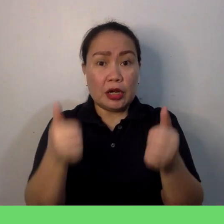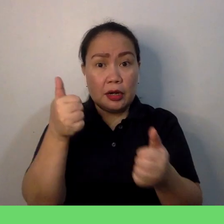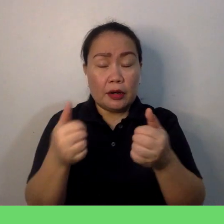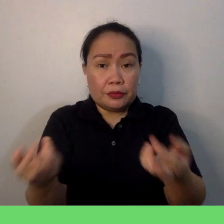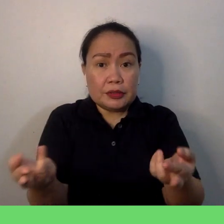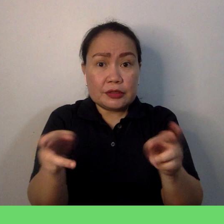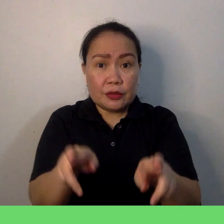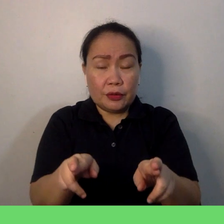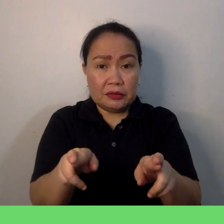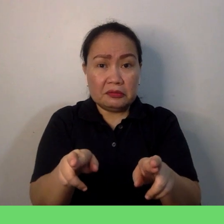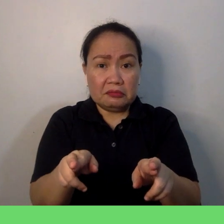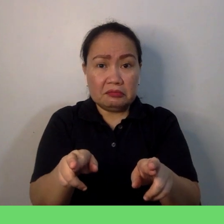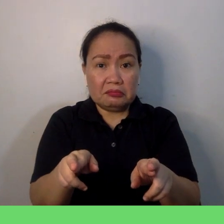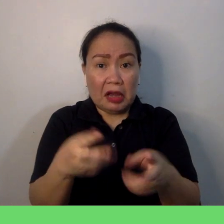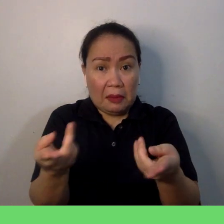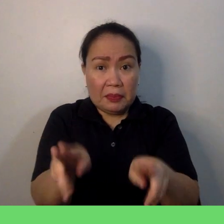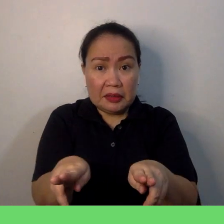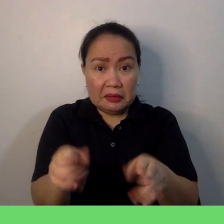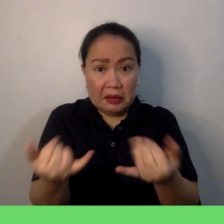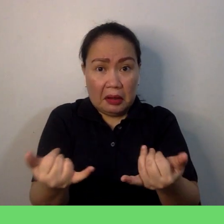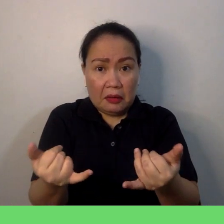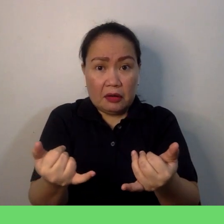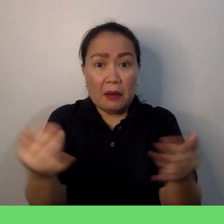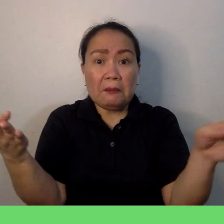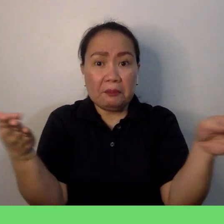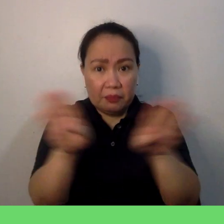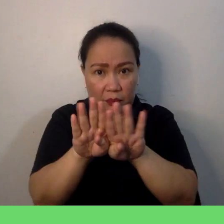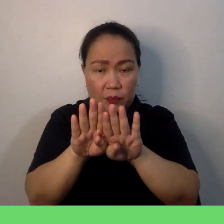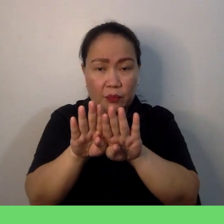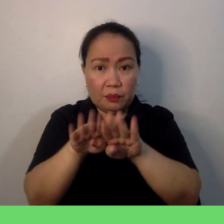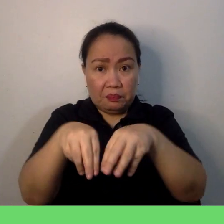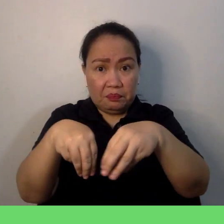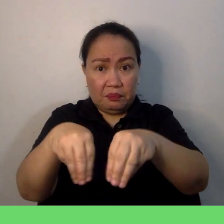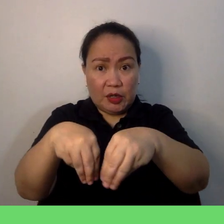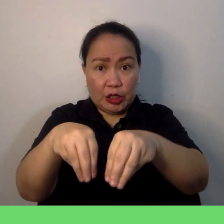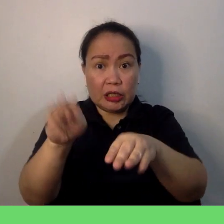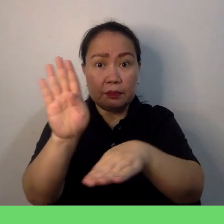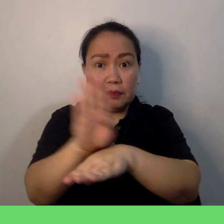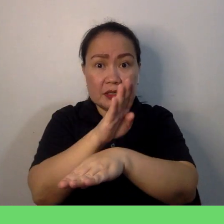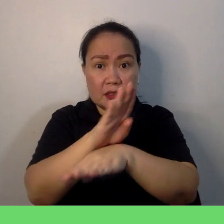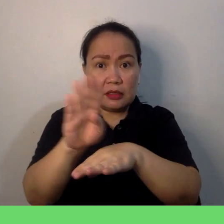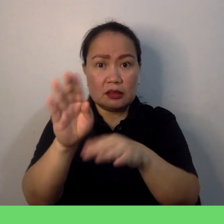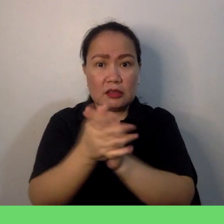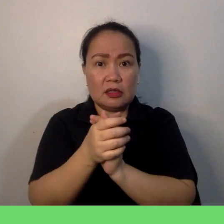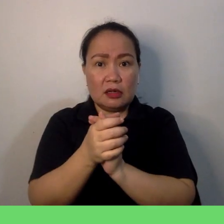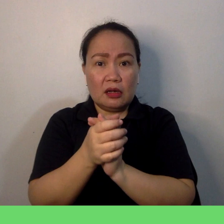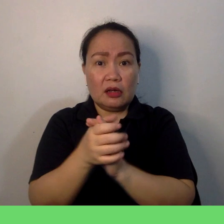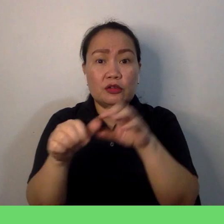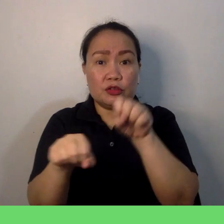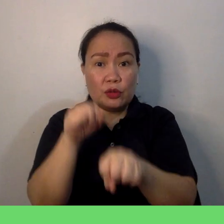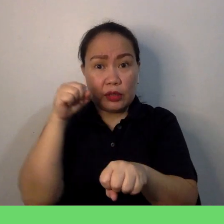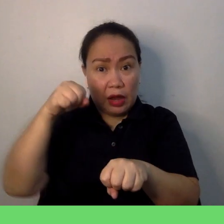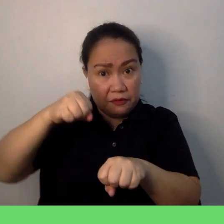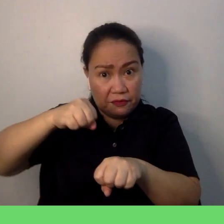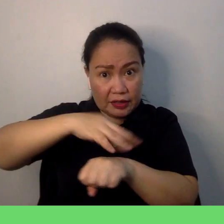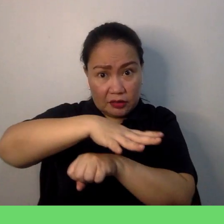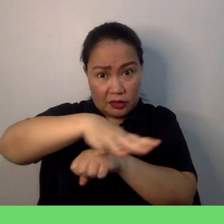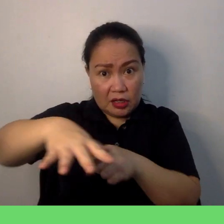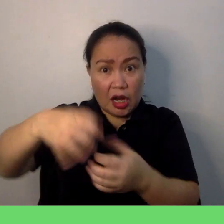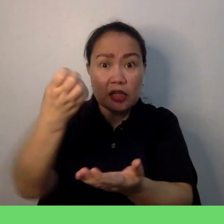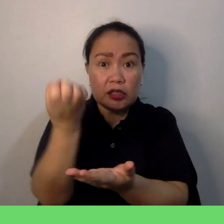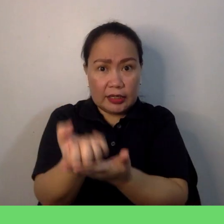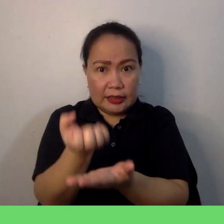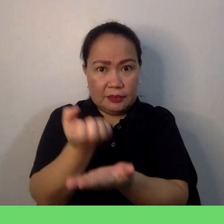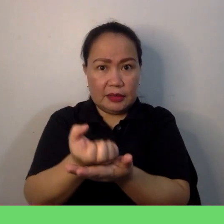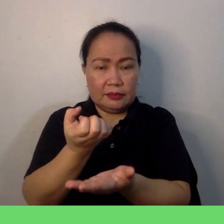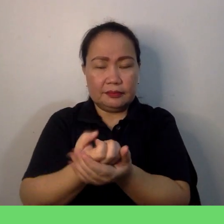of businesses and markets. Okay? So, ang tendency naapektuhan din yung ating ekonomiya. So, yun